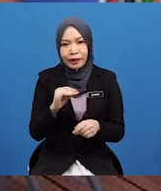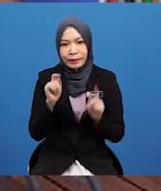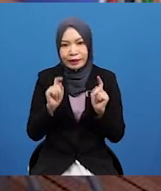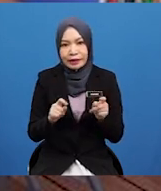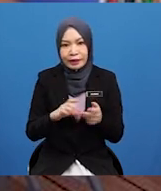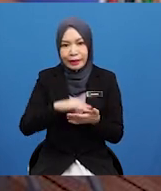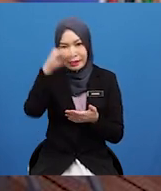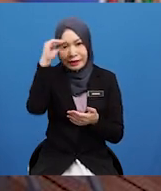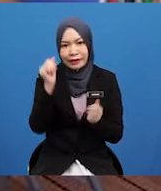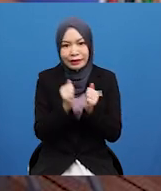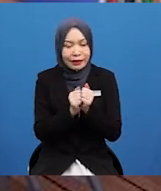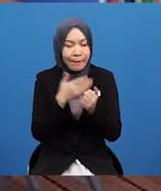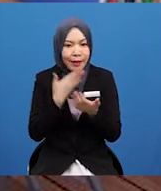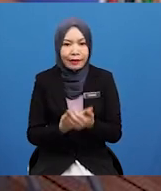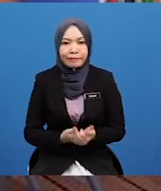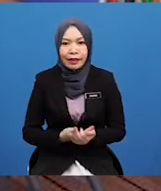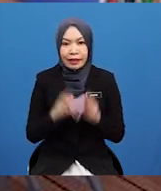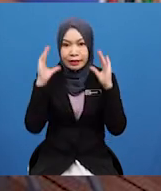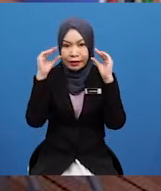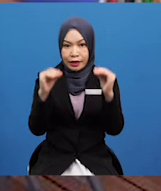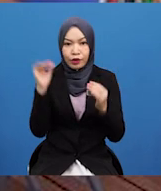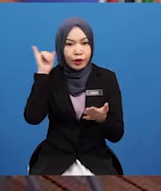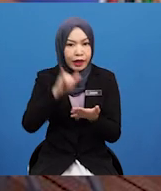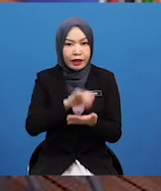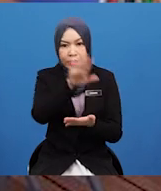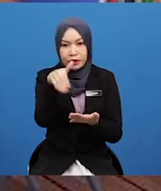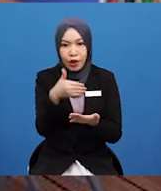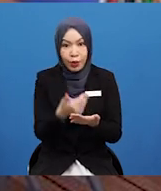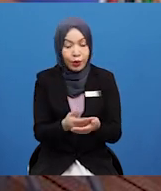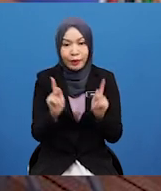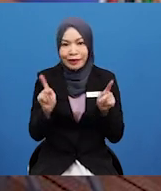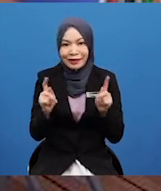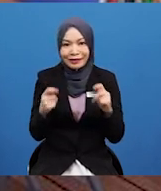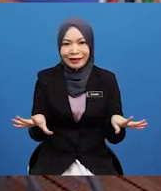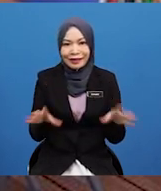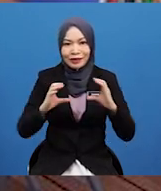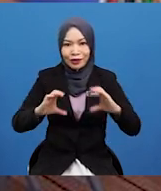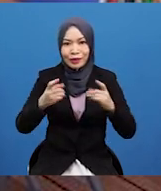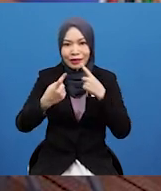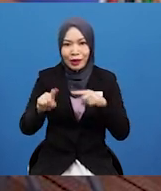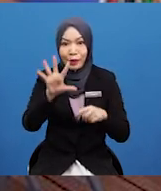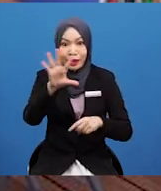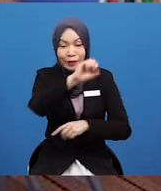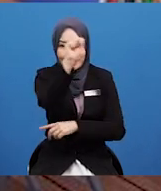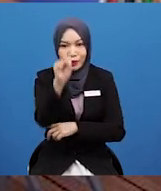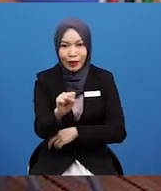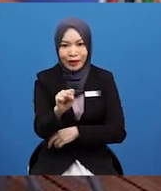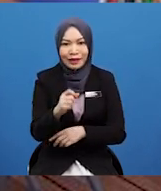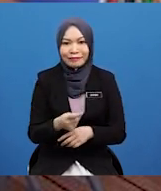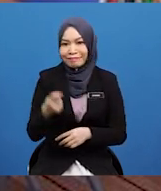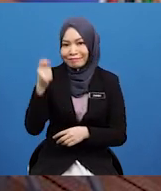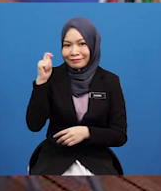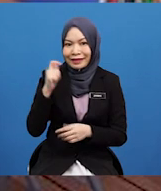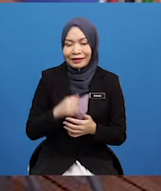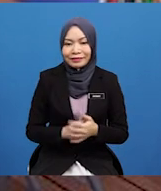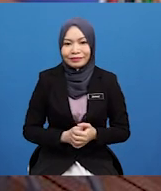mendalam. Baiklah, cikgu pasti semua pelajar telah cuba menjawab 5 soalan yang dikemukakan